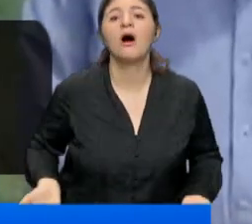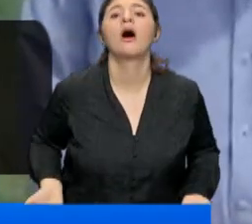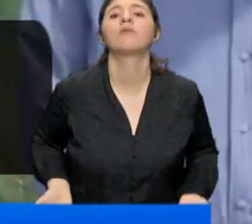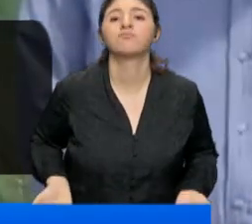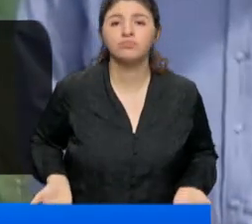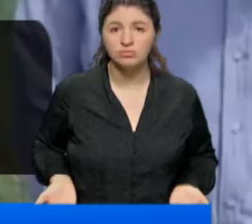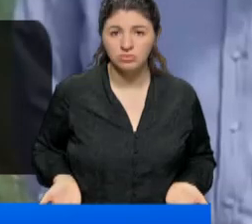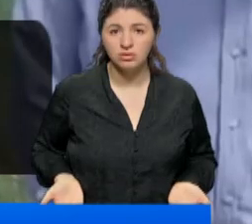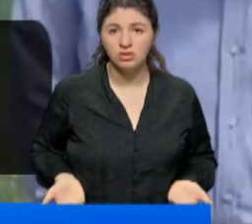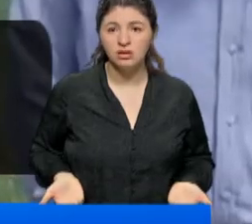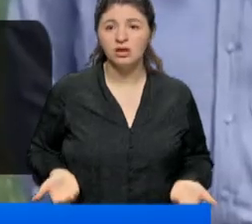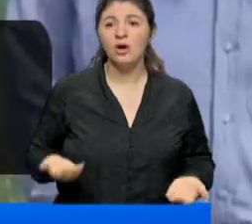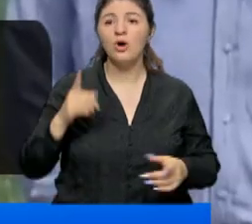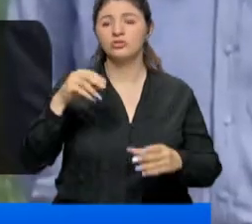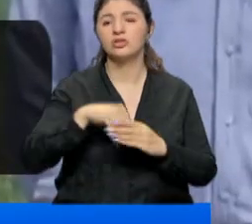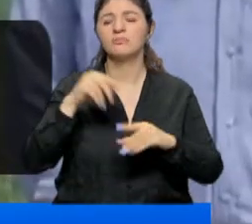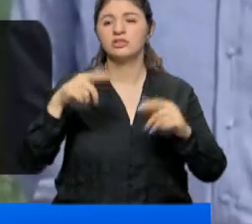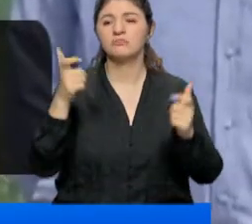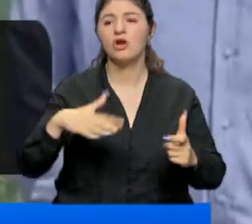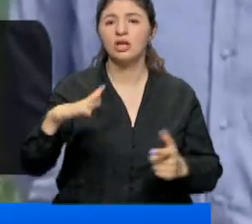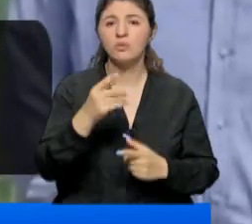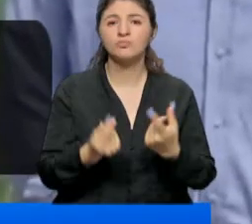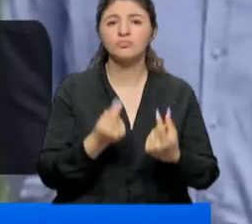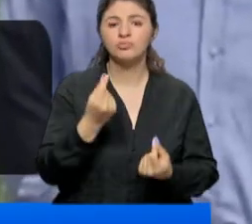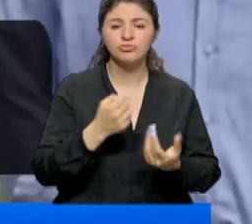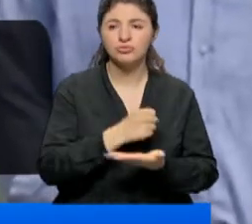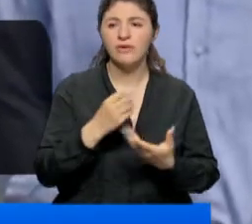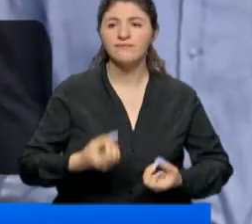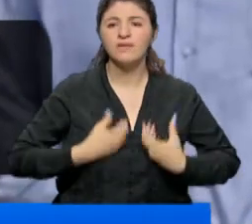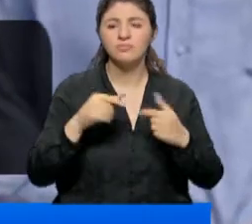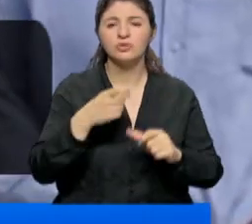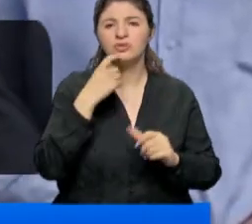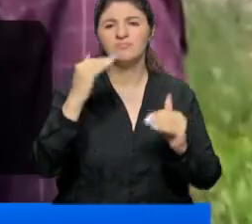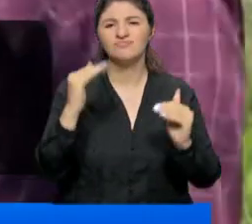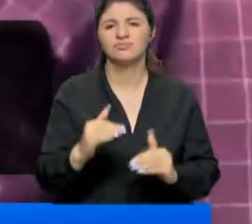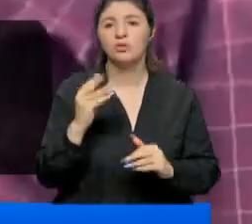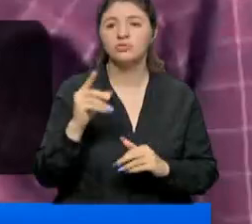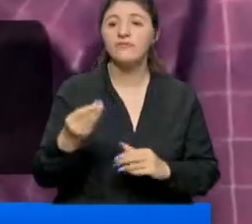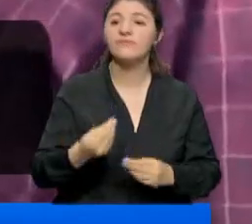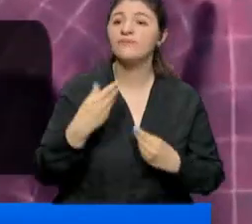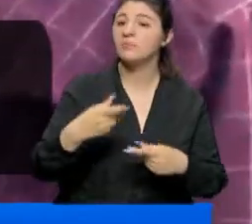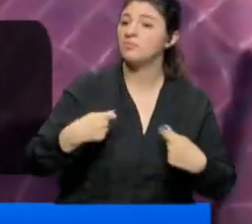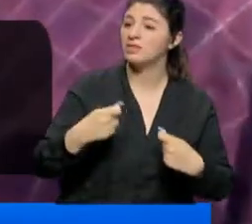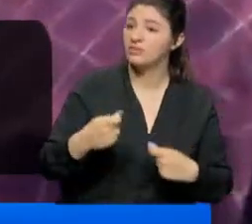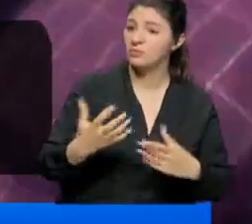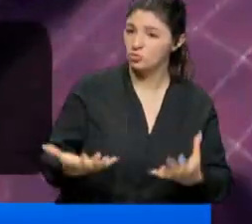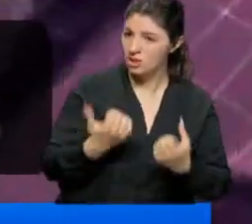Bu yağmurlar Nisan'da yağmadı bazı bölgelerde buğday veriminin düşük olacak